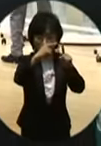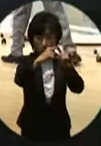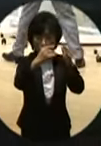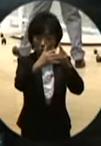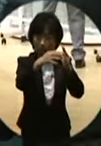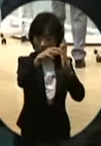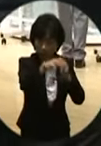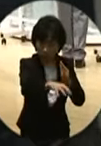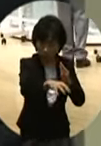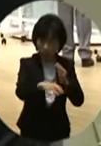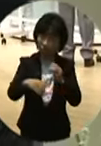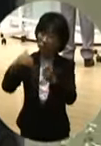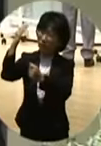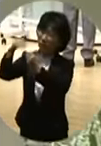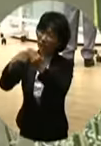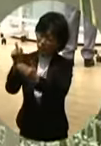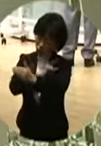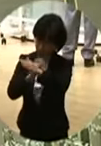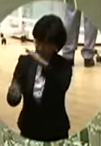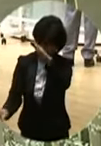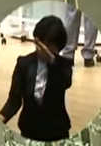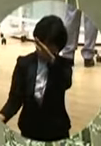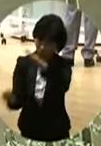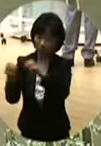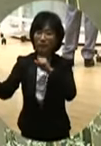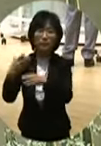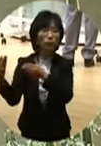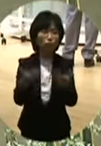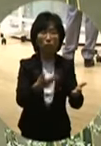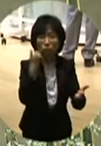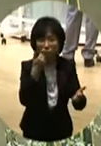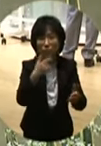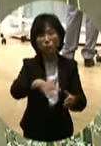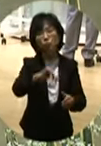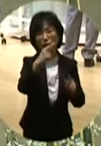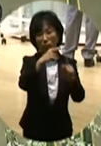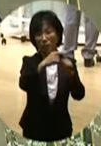겁니다. God gave the greatest answer to the early church that had this gospel.